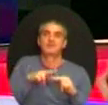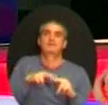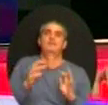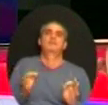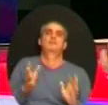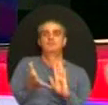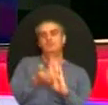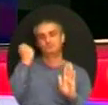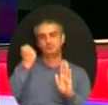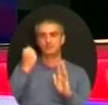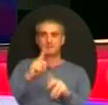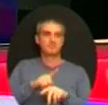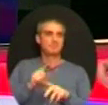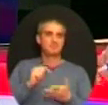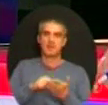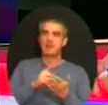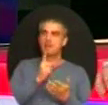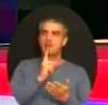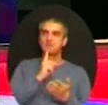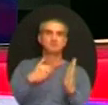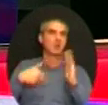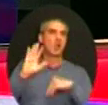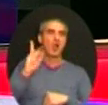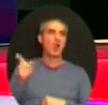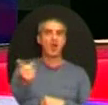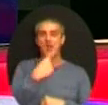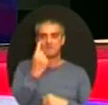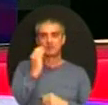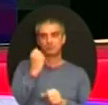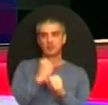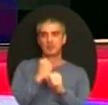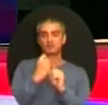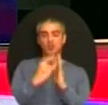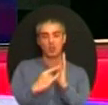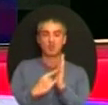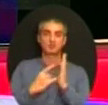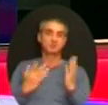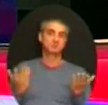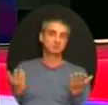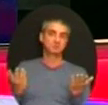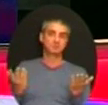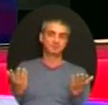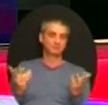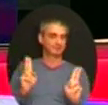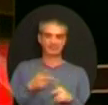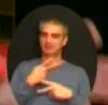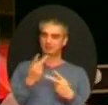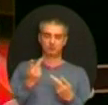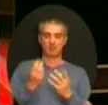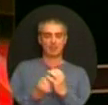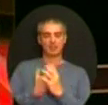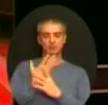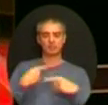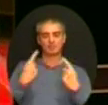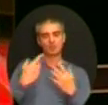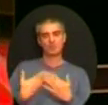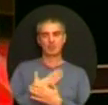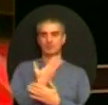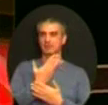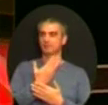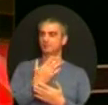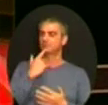שמשכו את חוק המרקולים בגלל שלא היה מספיק, לא היה רוב, על מנת להעביר את החוק הזה, בעצם אי אפשר היה לשקם את היום הזה